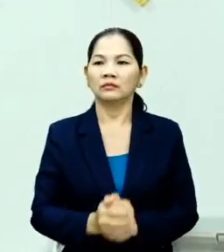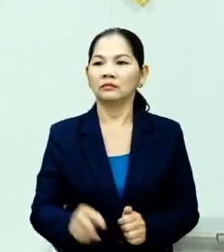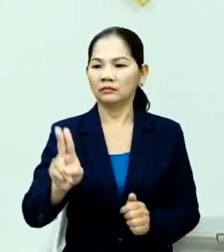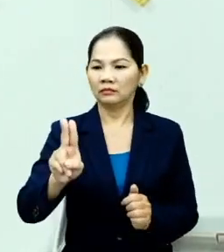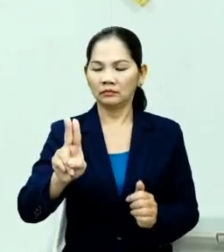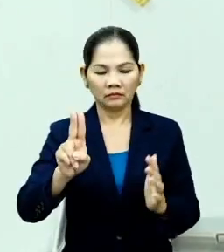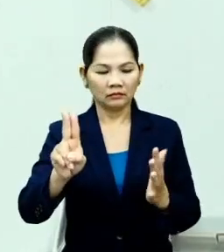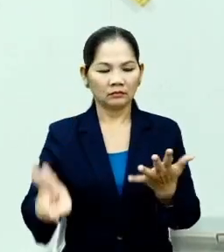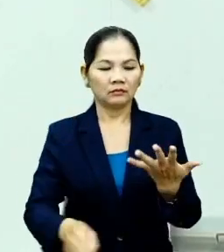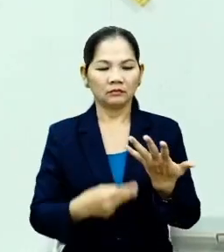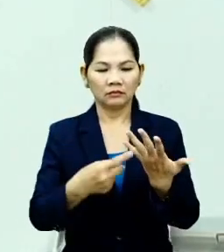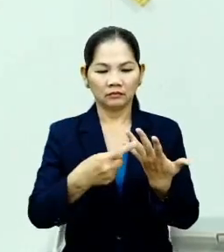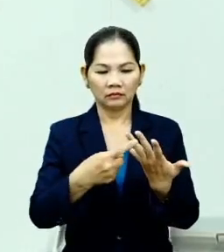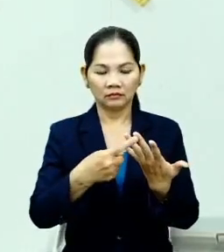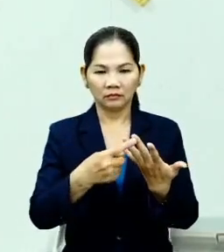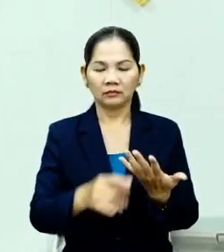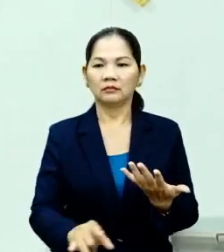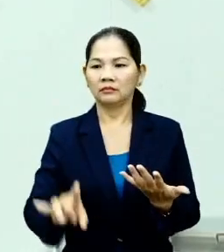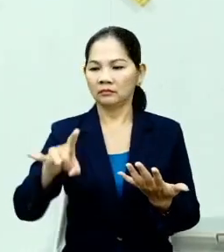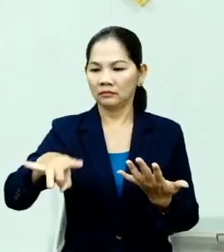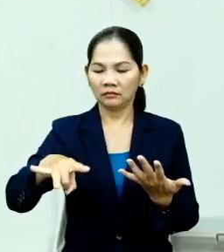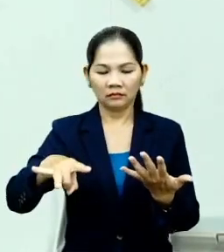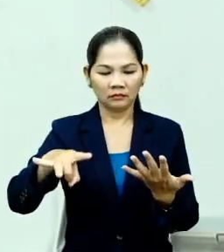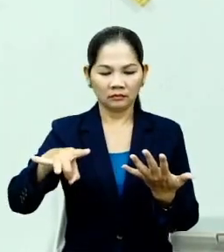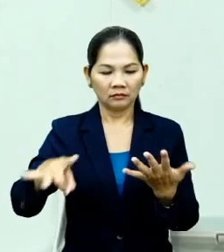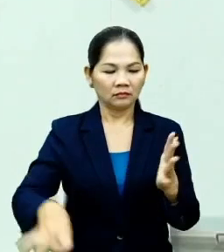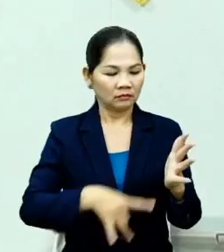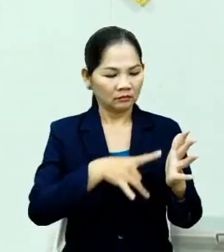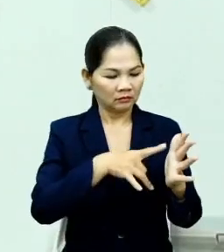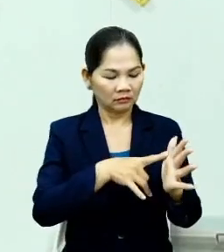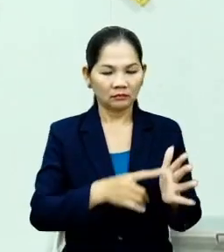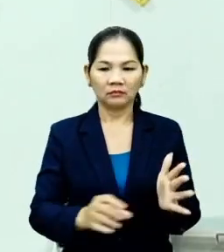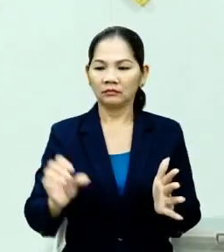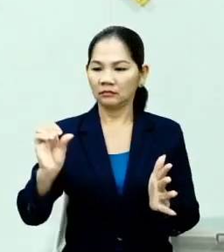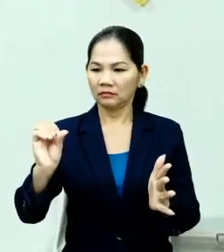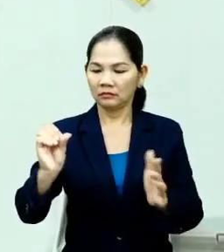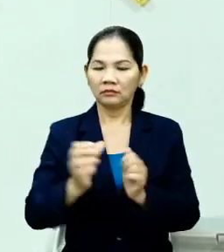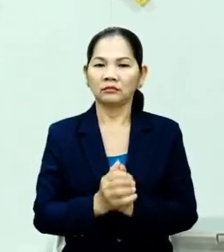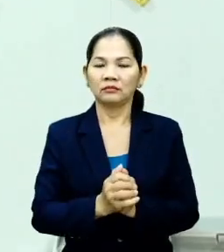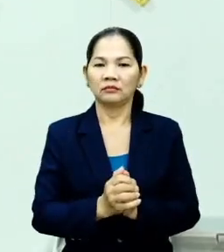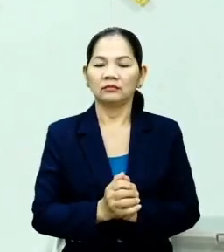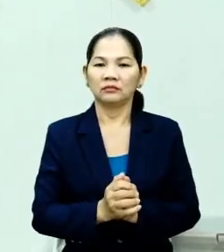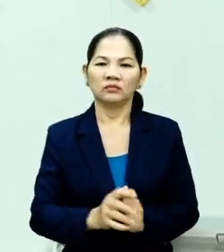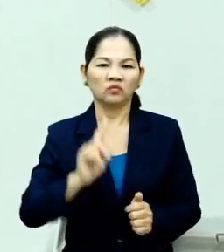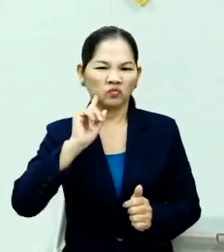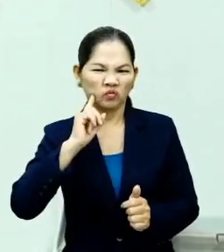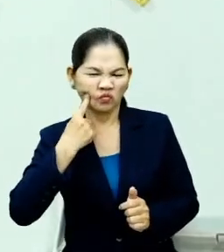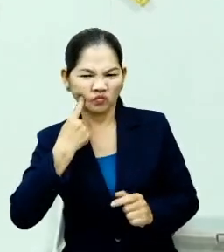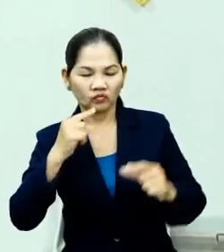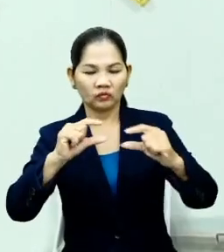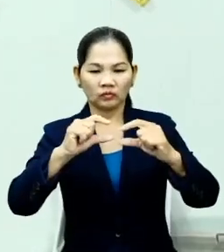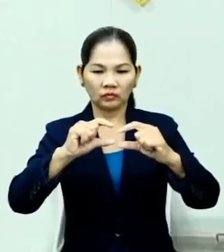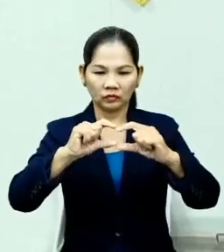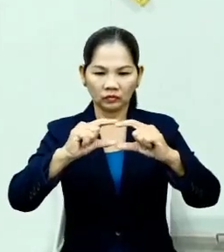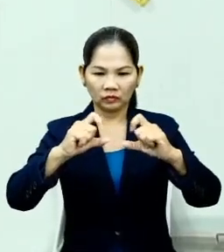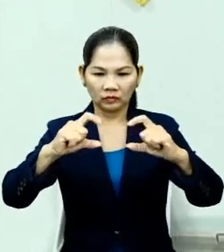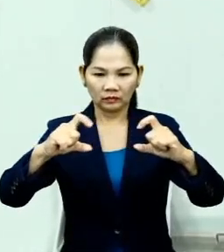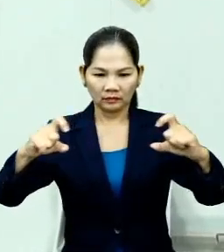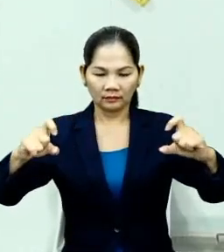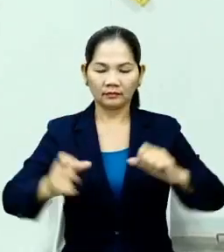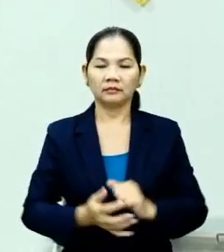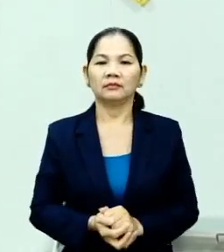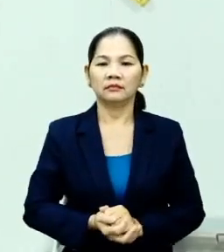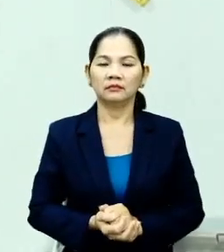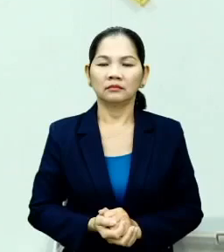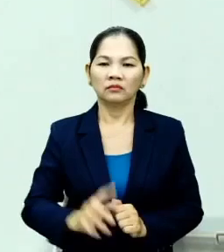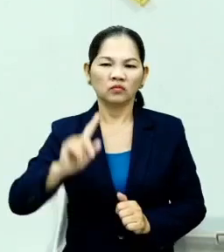ấm. Ẩm. Bô ít bị nâng lô. Pờ. Mà chô ẩm pờ. Chà, mà đồng tiện nó